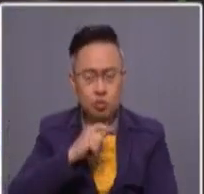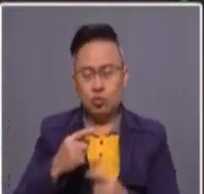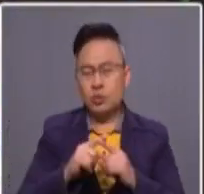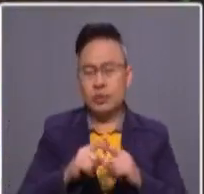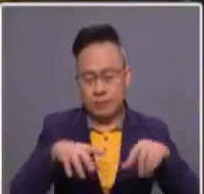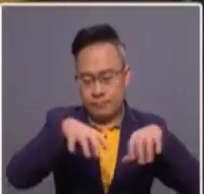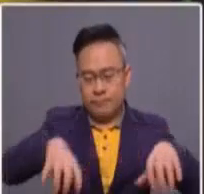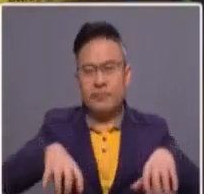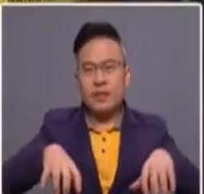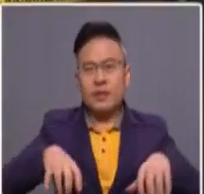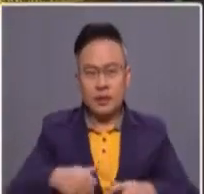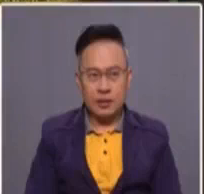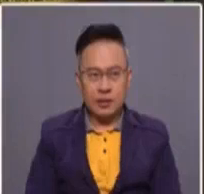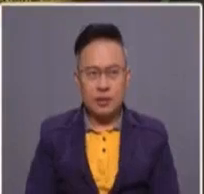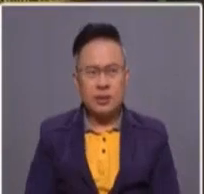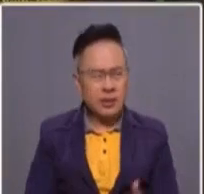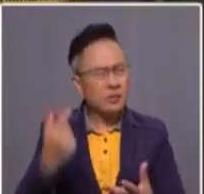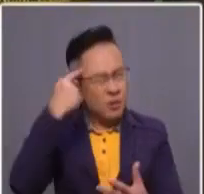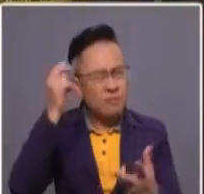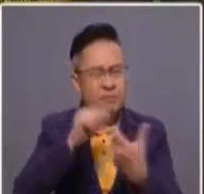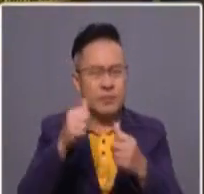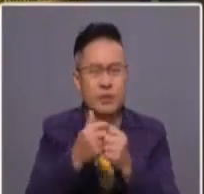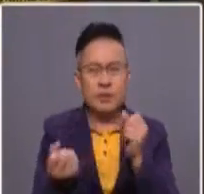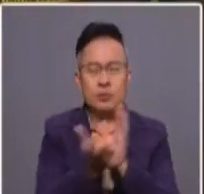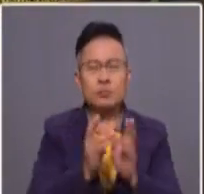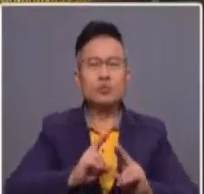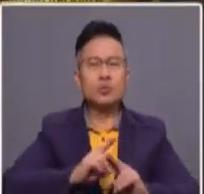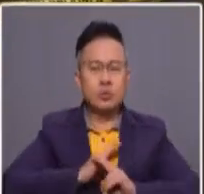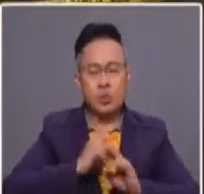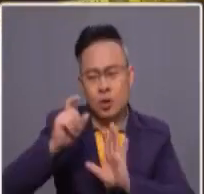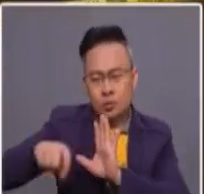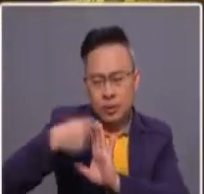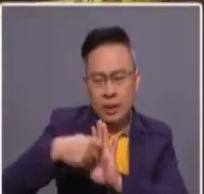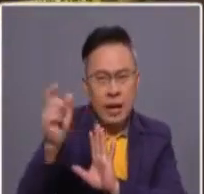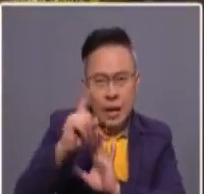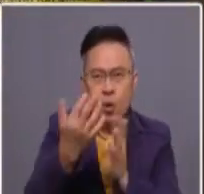เหตุนั้นผบ.ชน.ฟันธงว่ามาจากเรื่องส่วนตัวแต่ว่ามาจากปมใดนั้นเราคงต้องติดตามกันต่อ